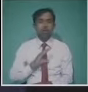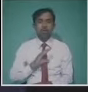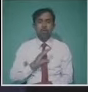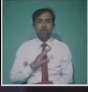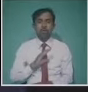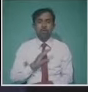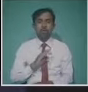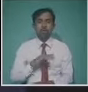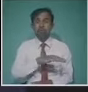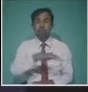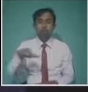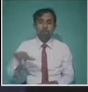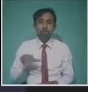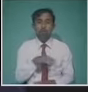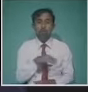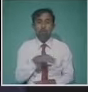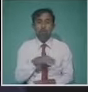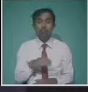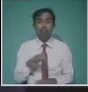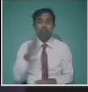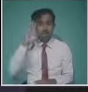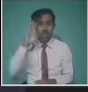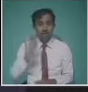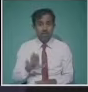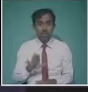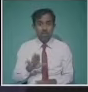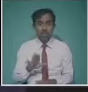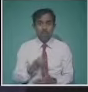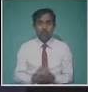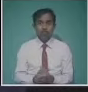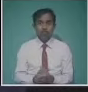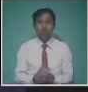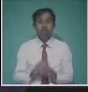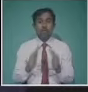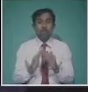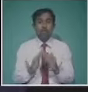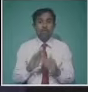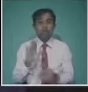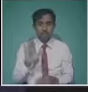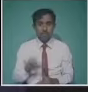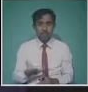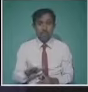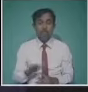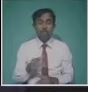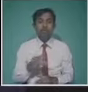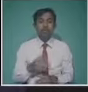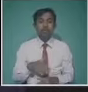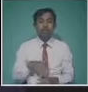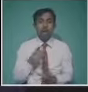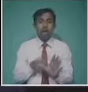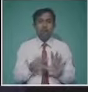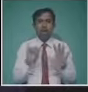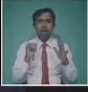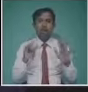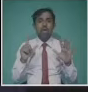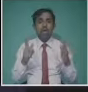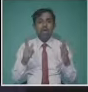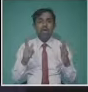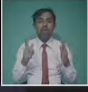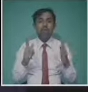විතරක් නේ ප්‍රදේශයේ නේවාසිකව නැතේ මේ පදිංචි වෙලා ඉන්න ගෘහමූලිකත්වයේ අවුරුදු 60-70